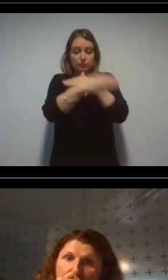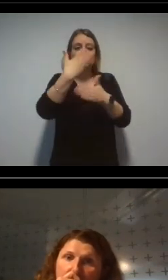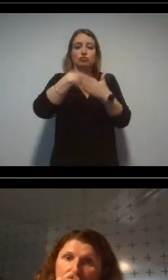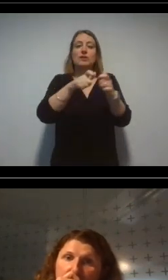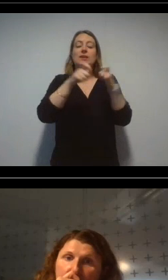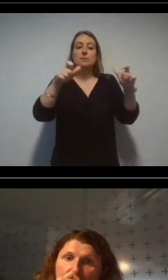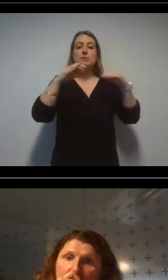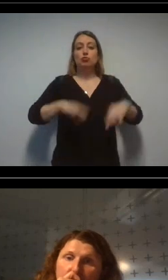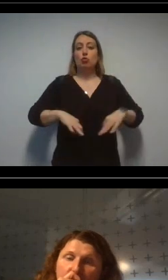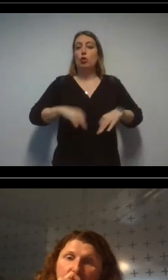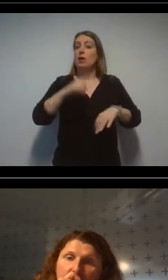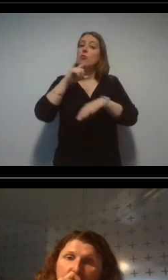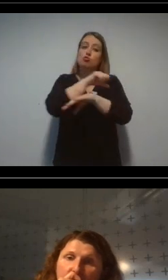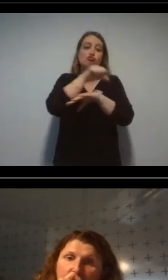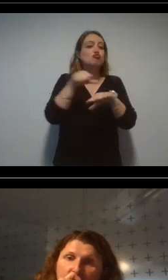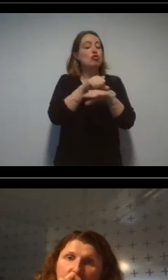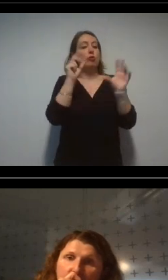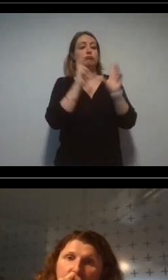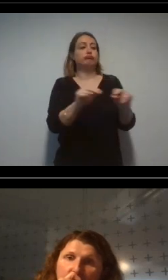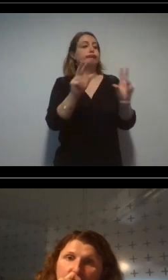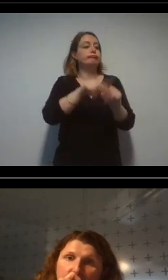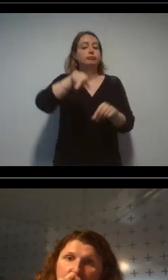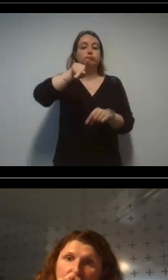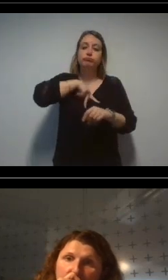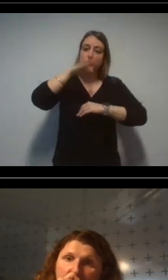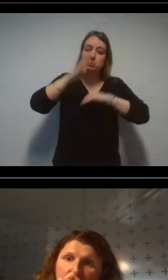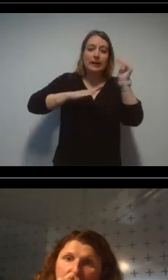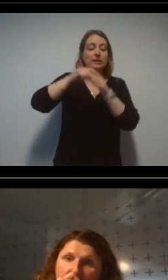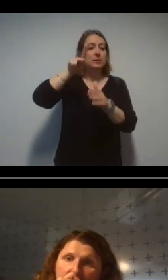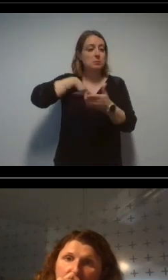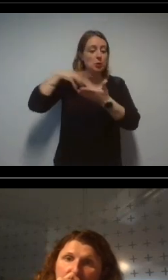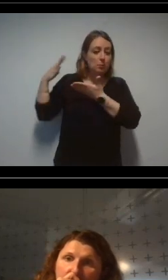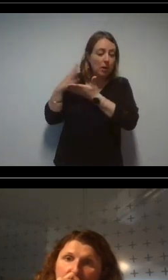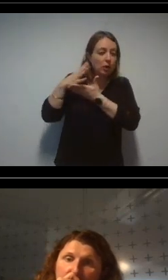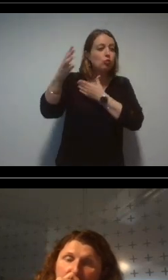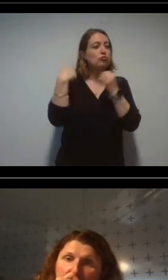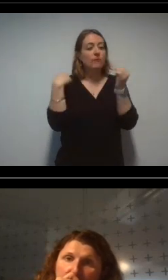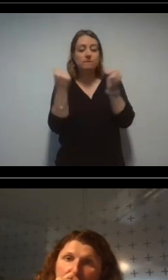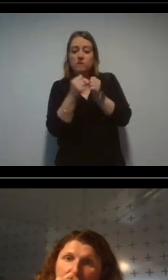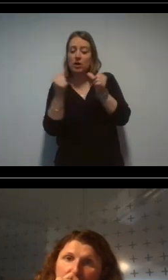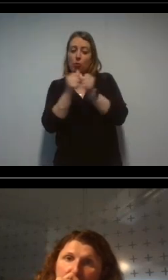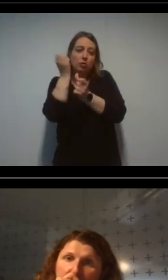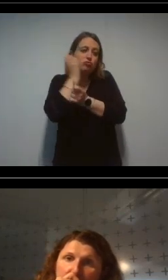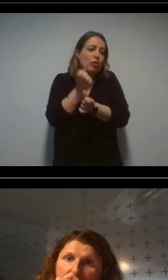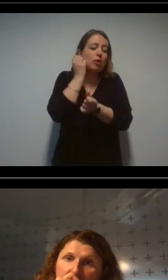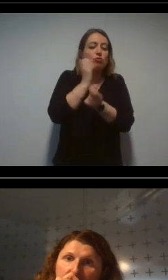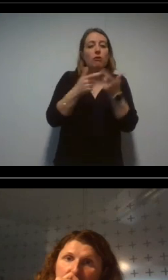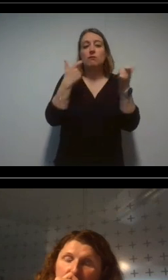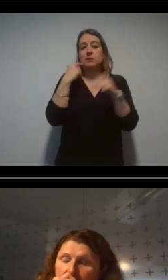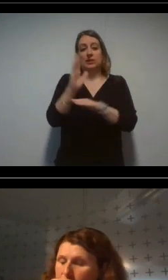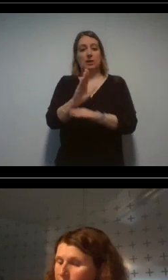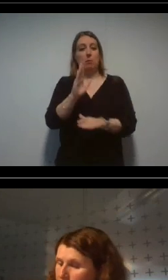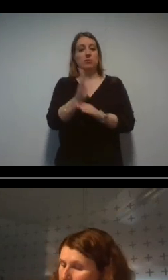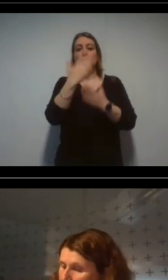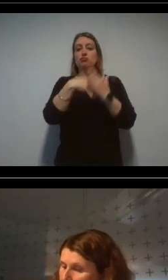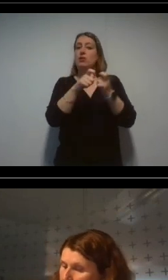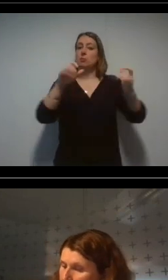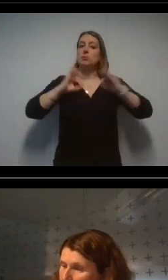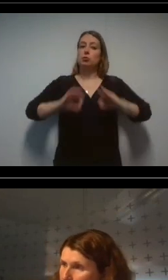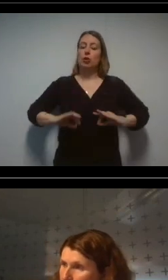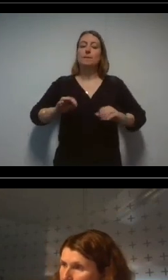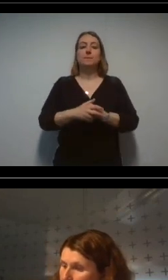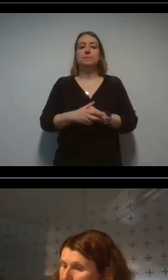une heure parler de son métier, parler de son parcours, parler de ce qu'il fait au quotidien. Voilà, un témoignage qui, là, ne